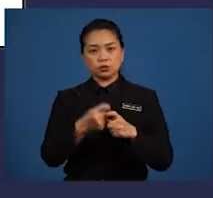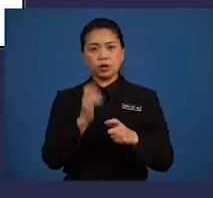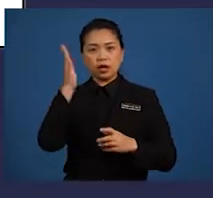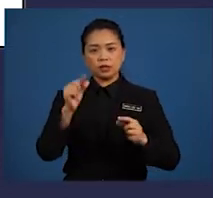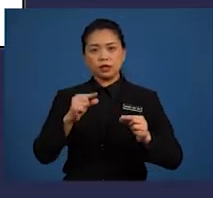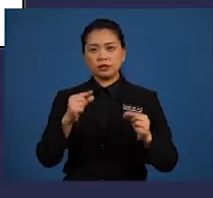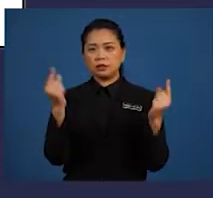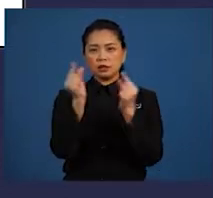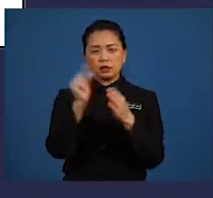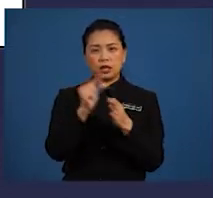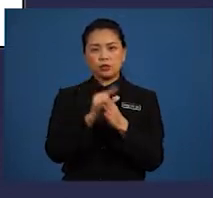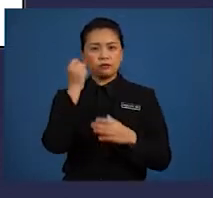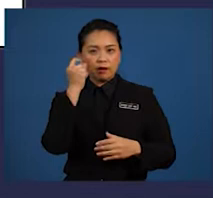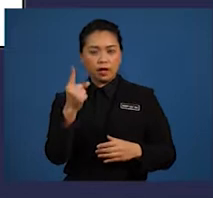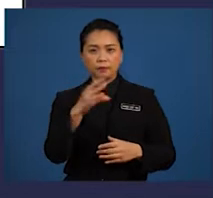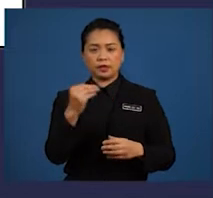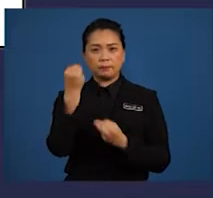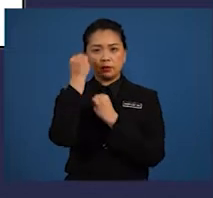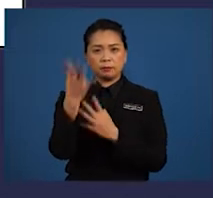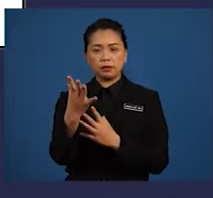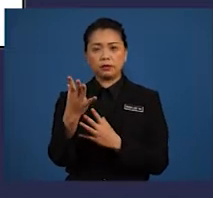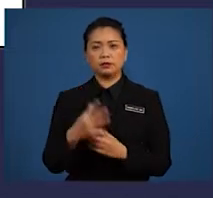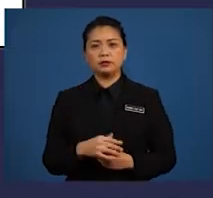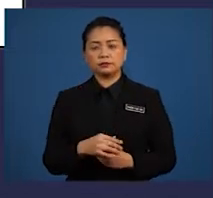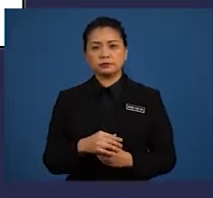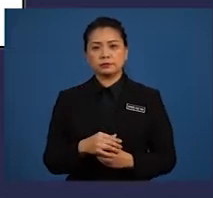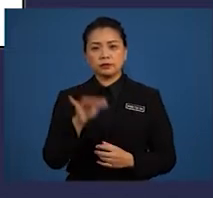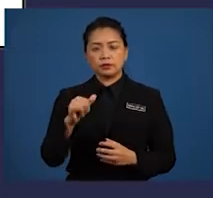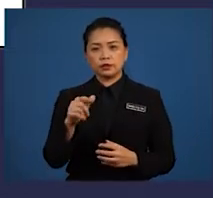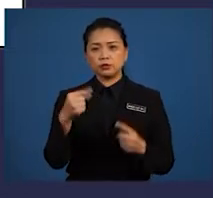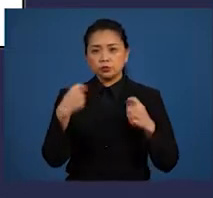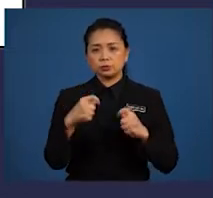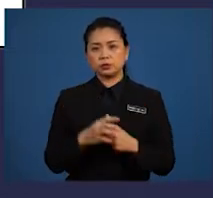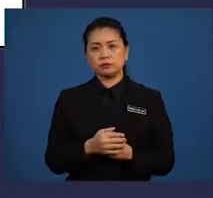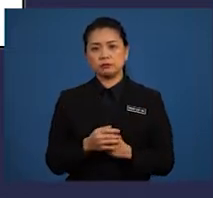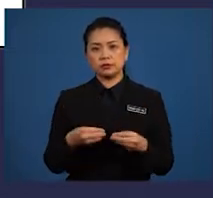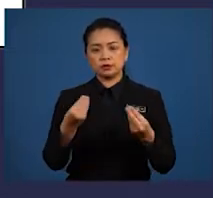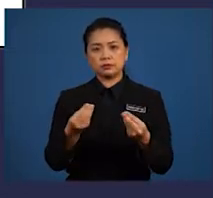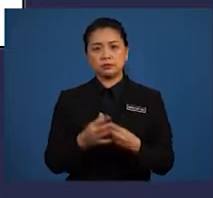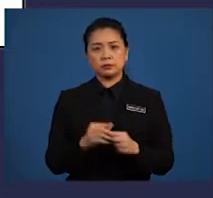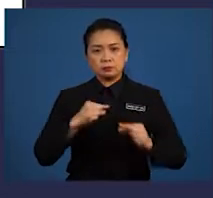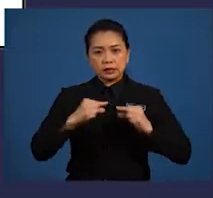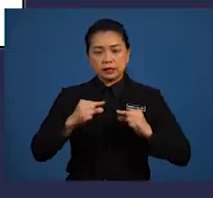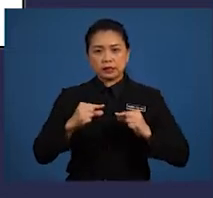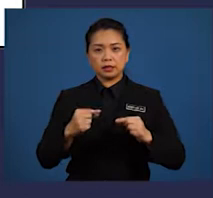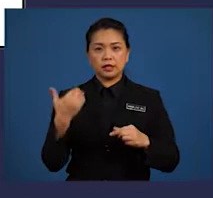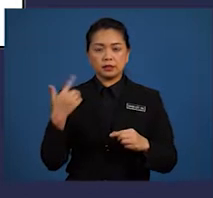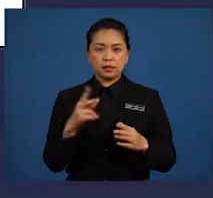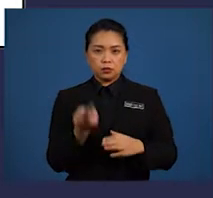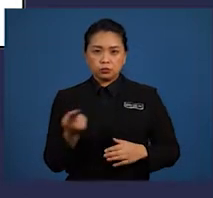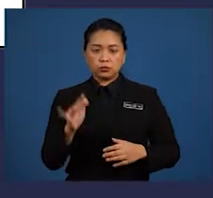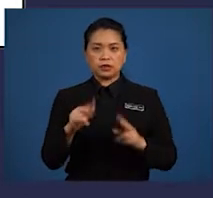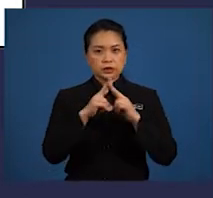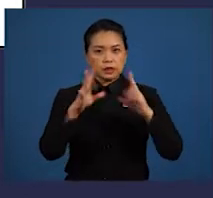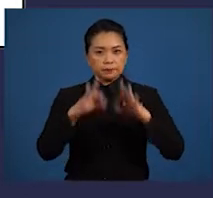menjejaskan kVA Man terhadap maklumat sastra yang coba diketengahkan menggerakkan merupakan